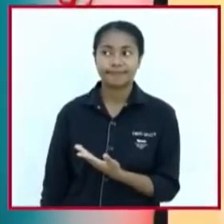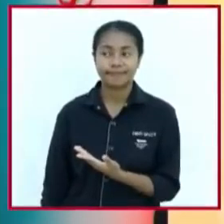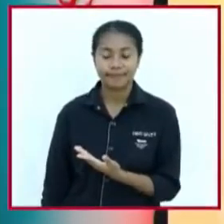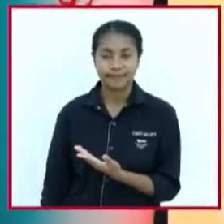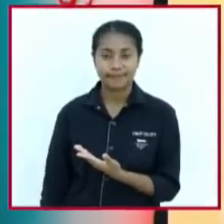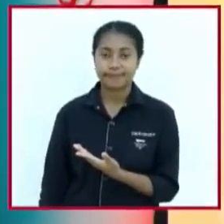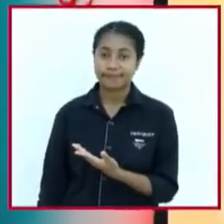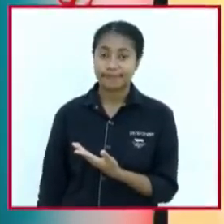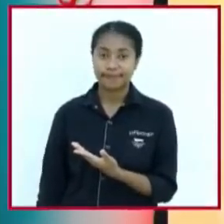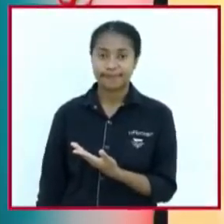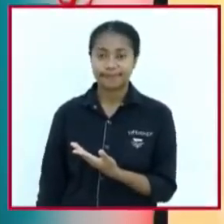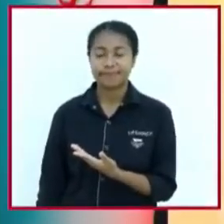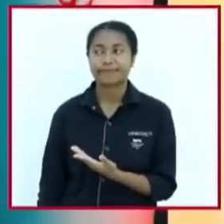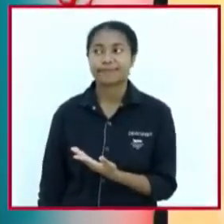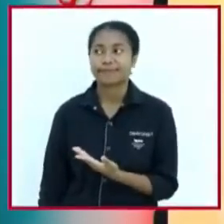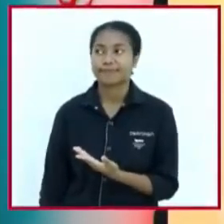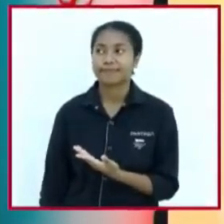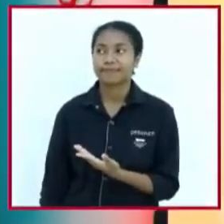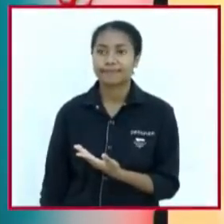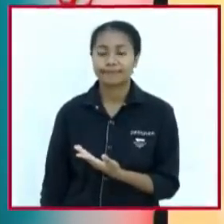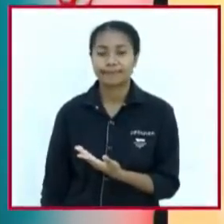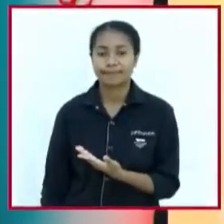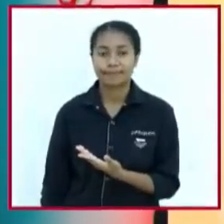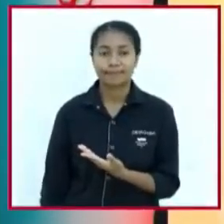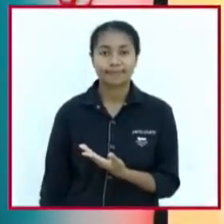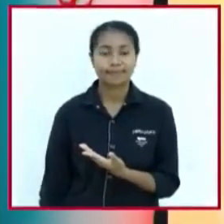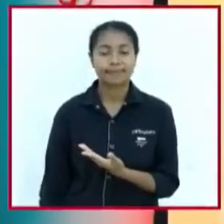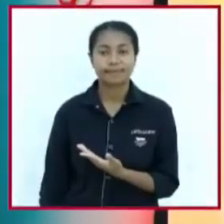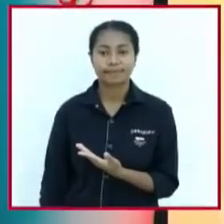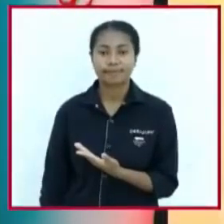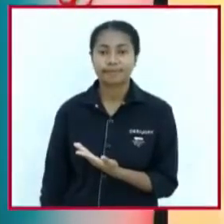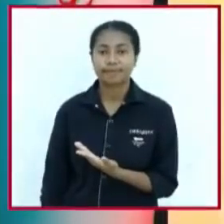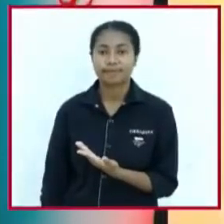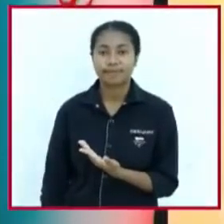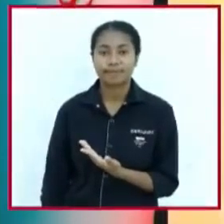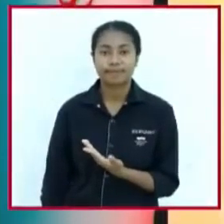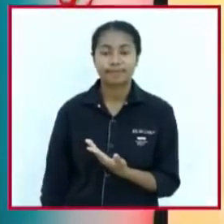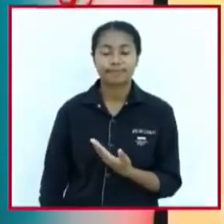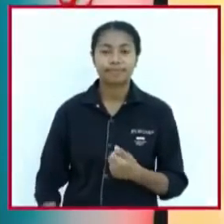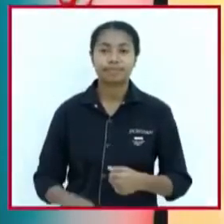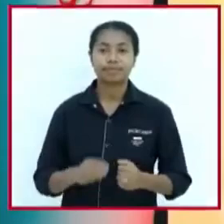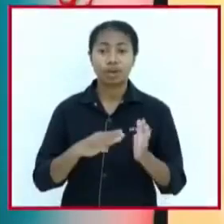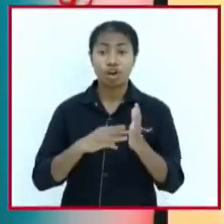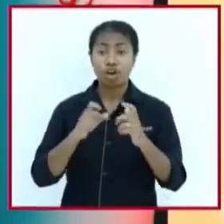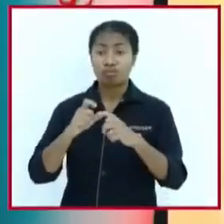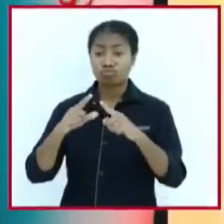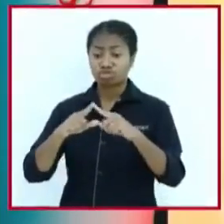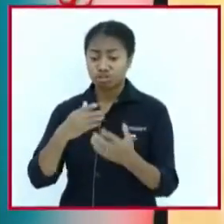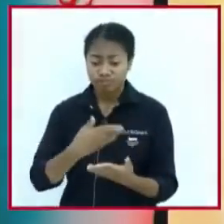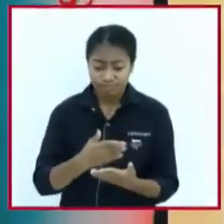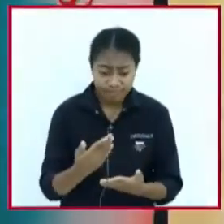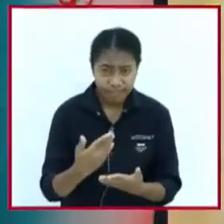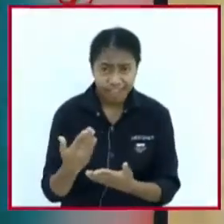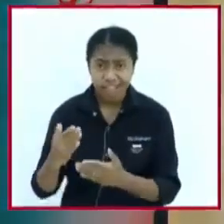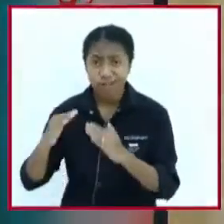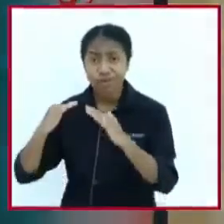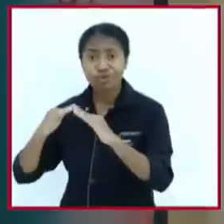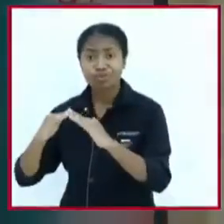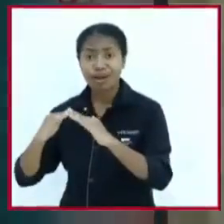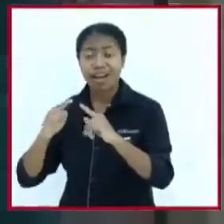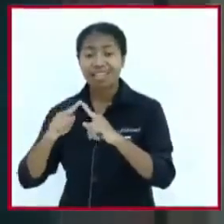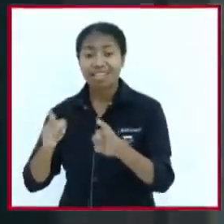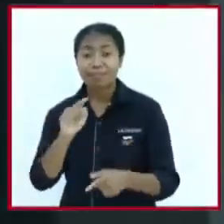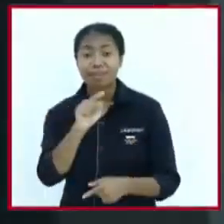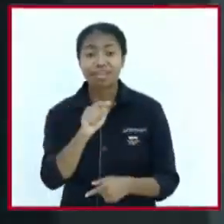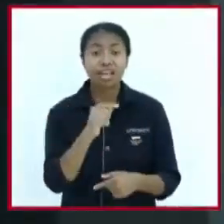sebagai anak yang mengepalai rumahnya ucap pelayan rumahnya tapi tiap